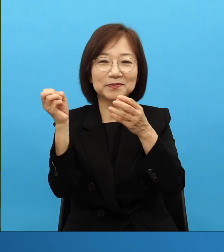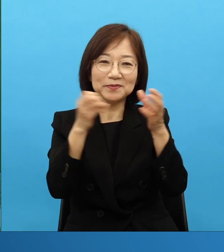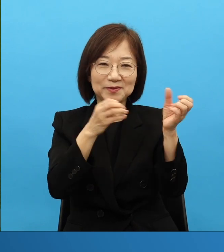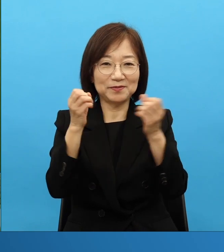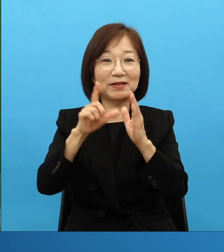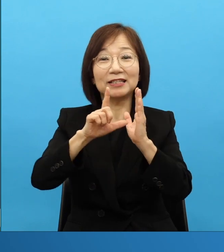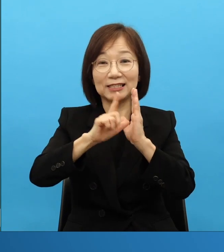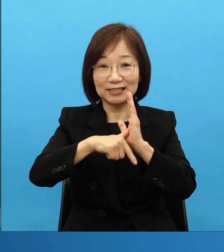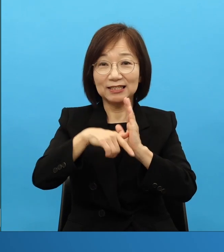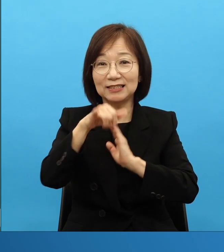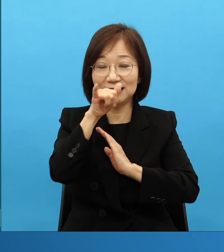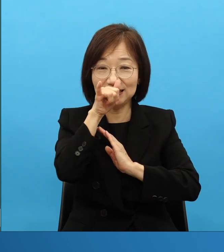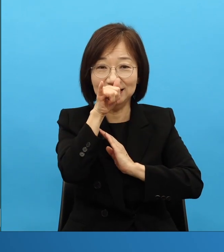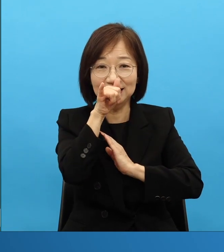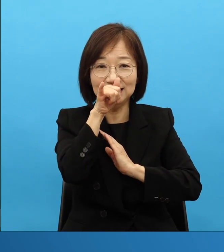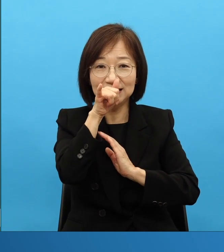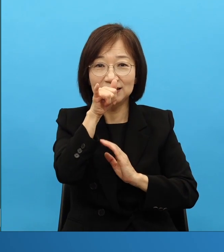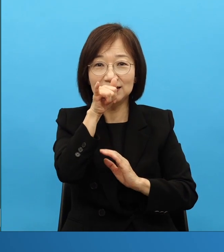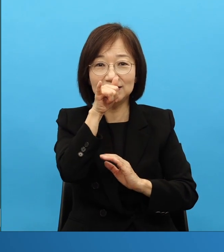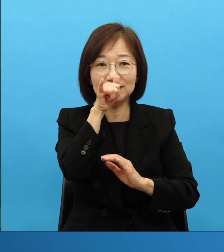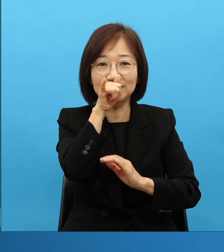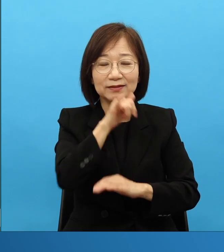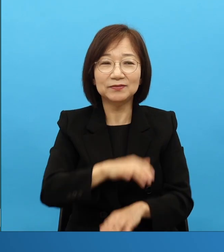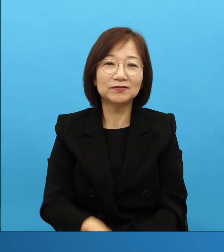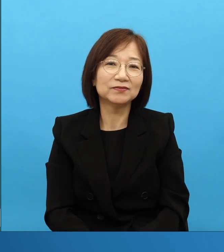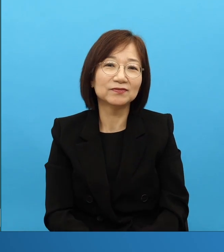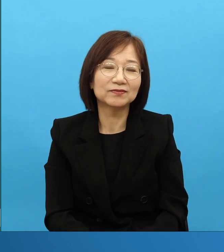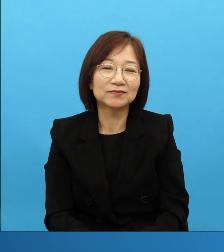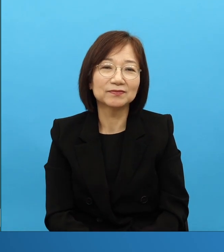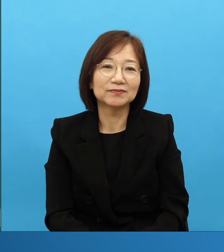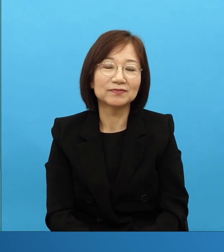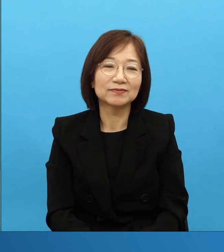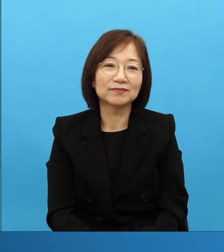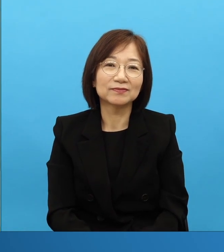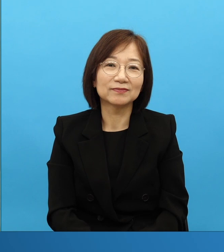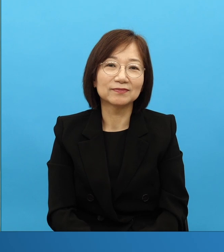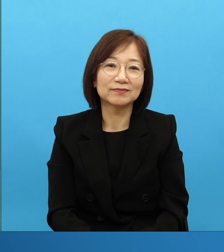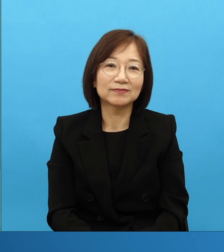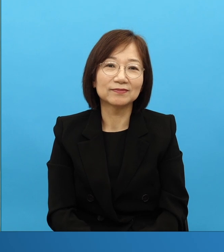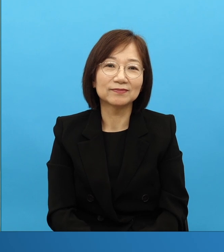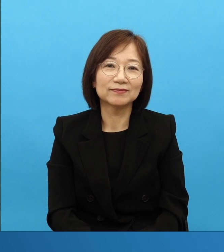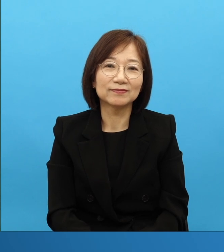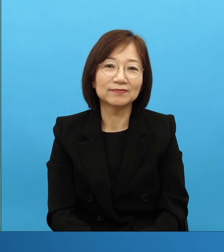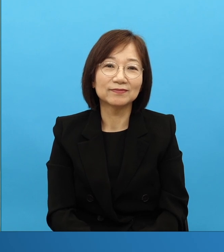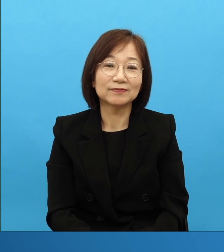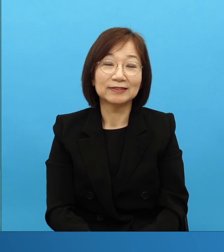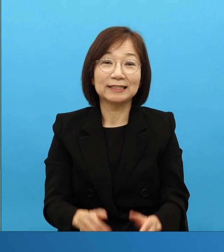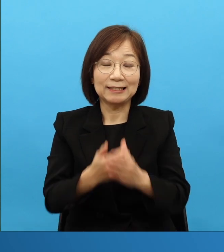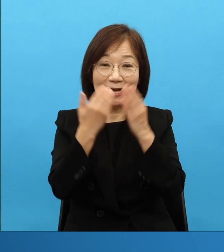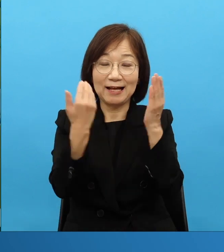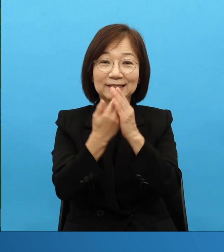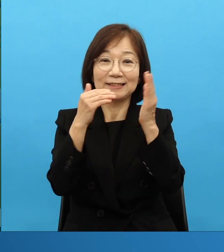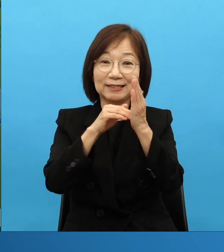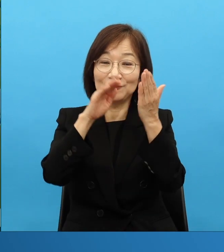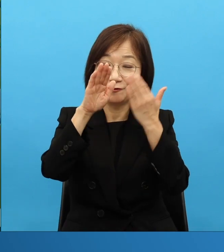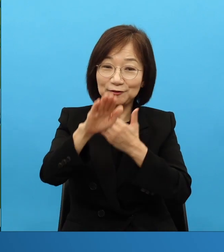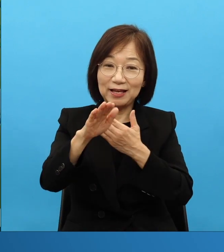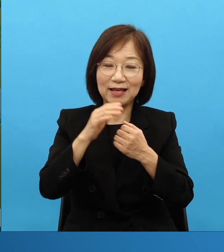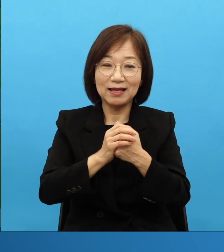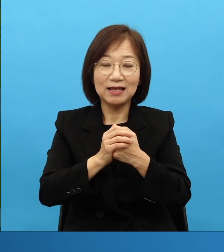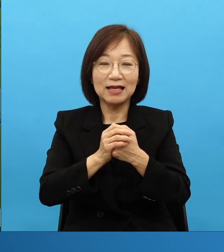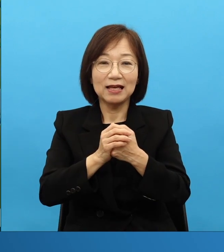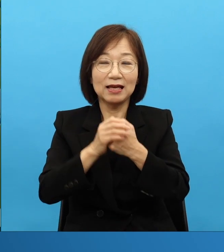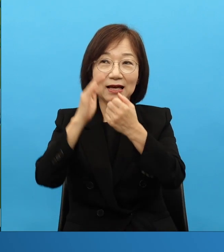가져. 그렇게 전체 방향을 정하고 렘넌트에게 주신 미션을 한 달간